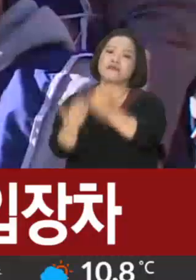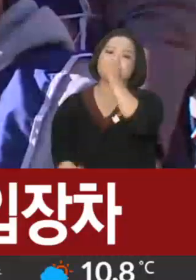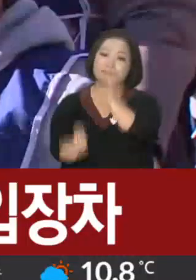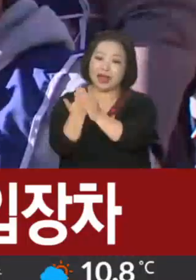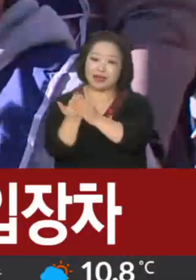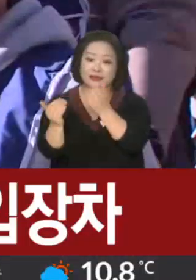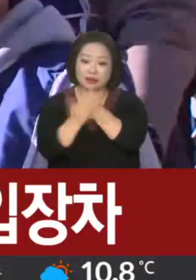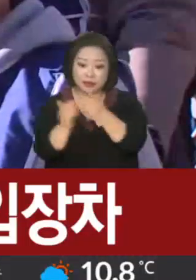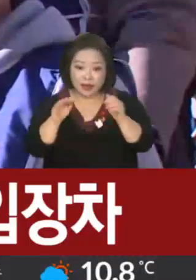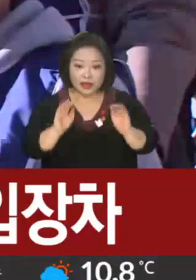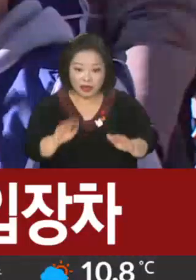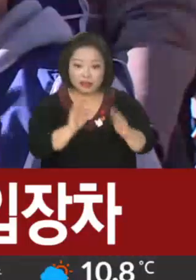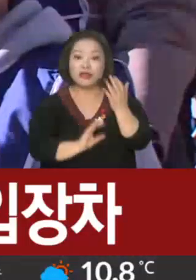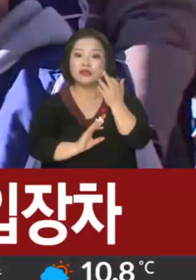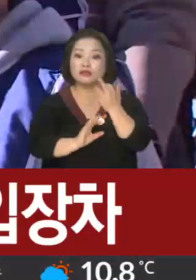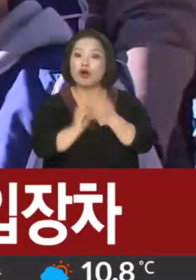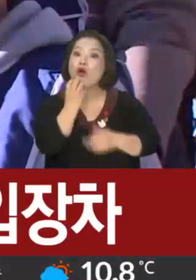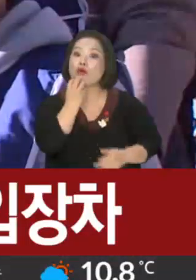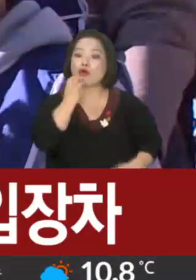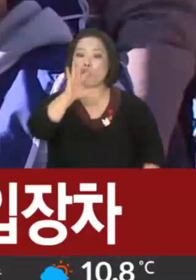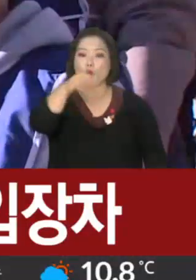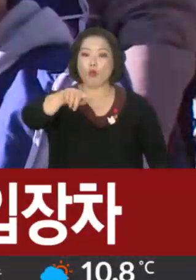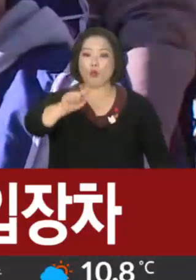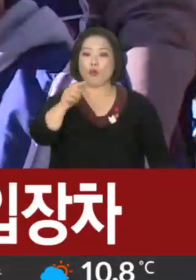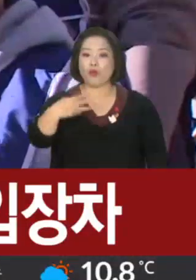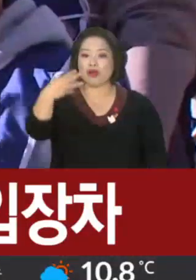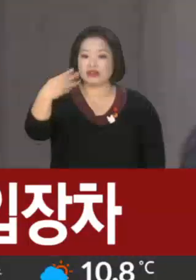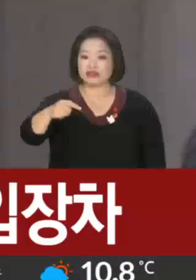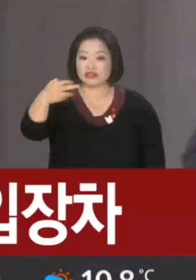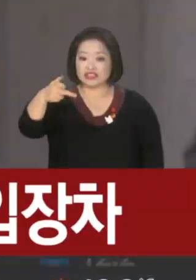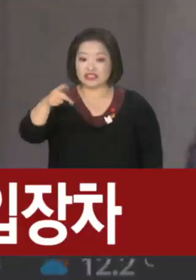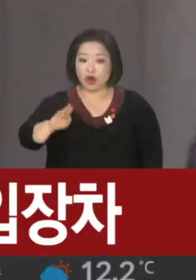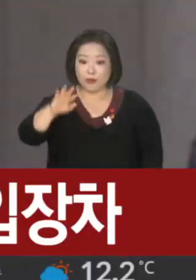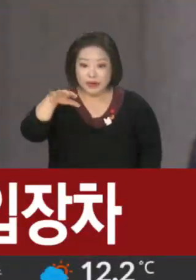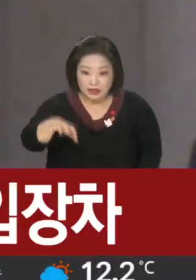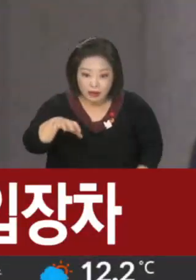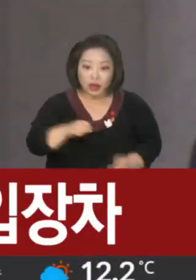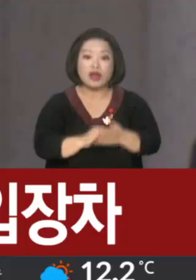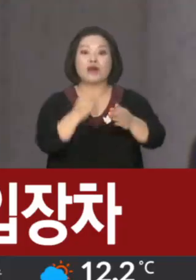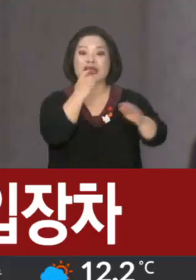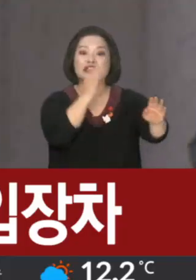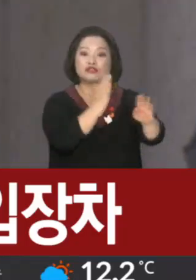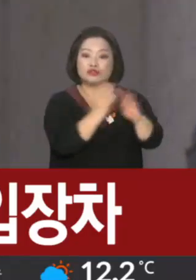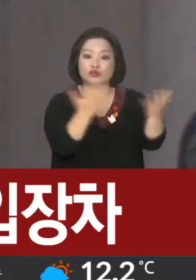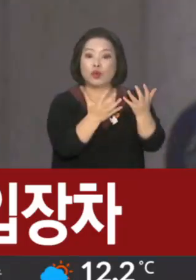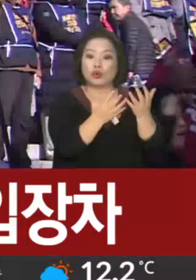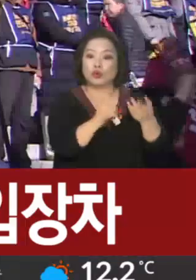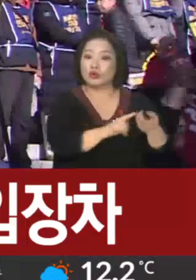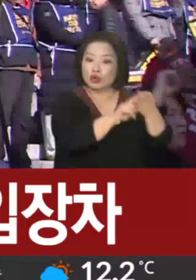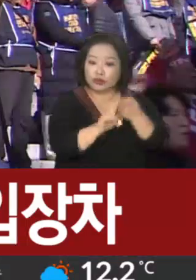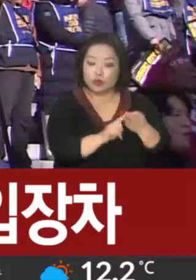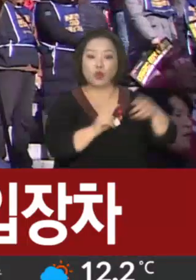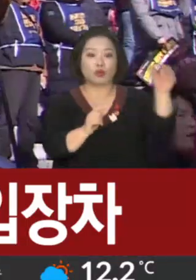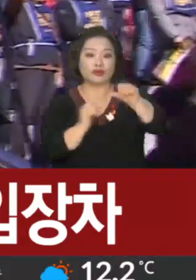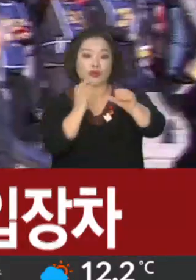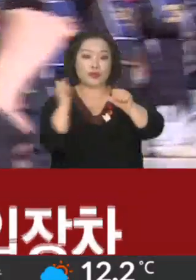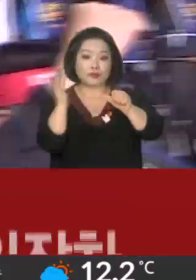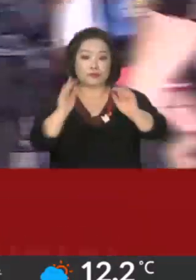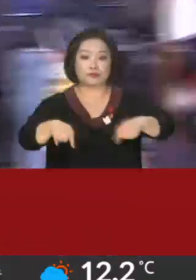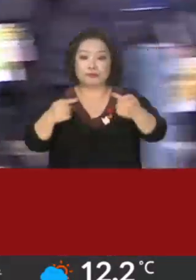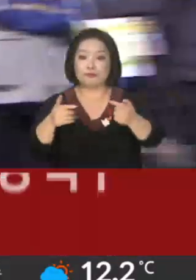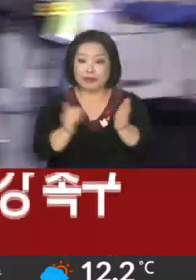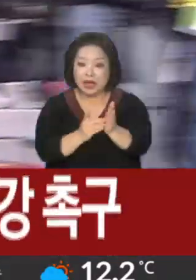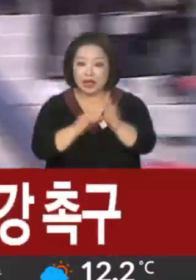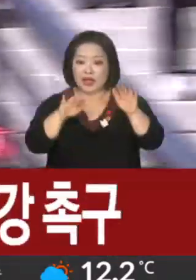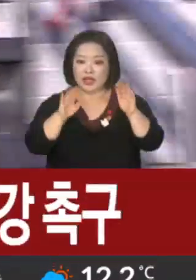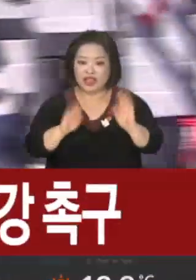오늘 오전 서울 월드컵 경기장역 광장에서 열린 결의대회에는 민주노총 산하 노조원 5천여 명이 참석했는데요. 이번